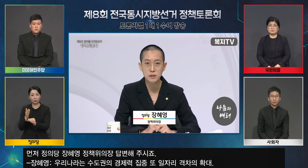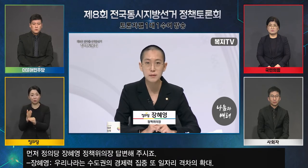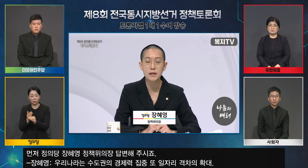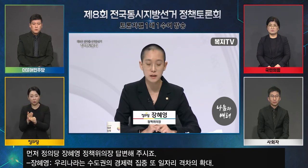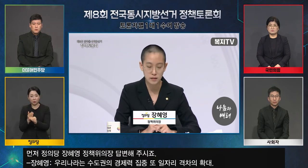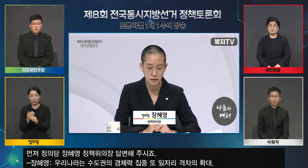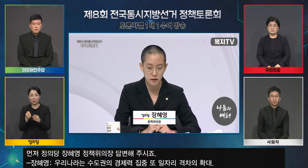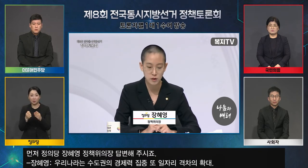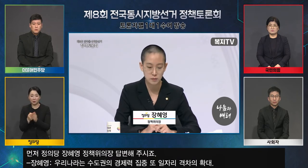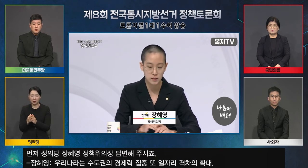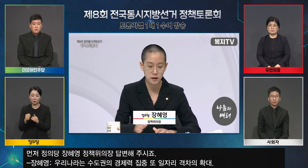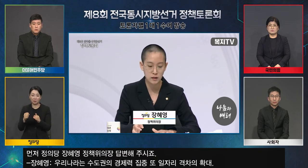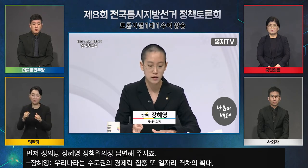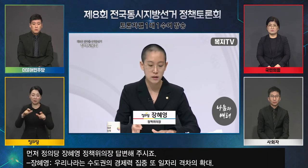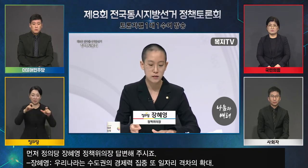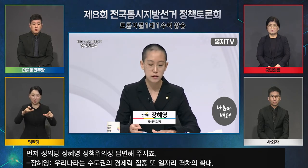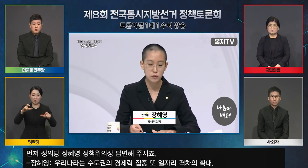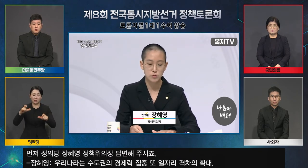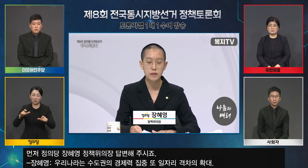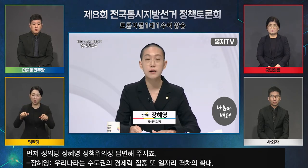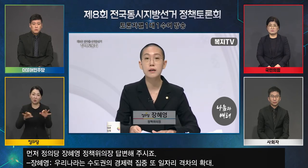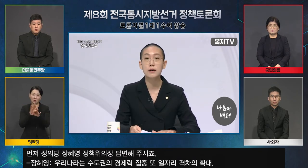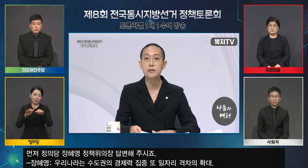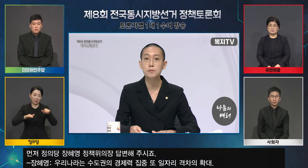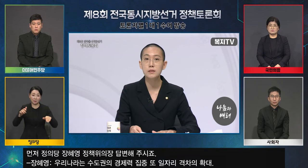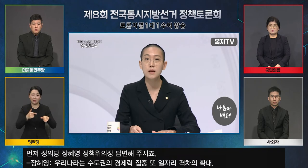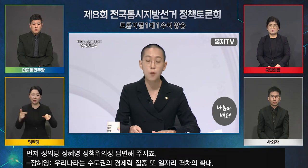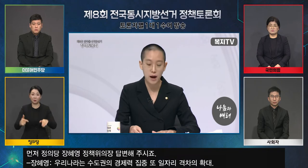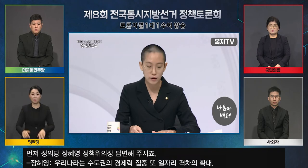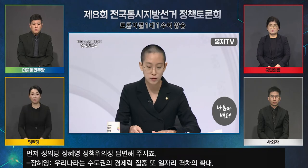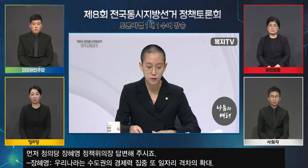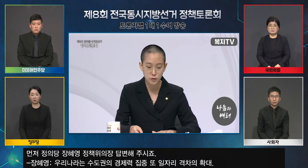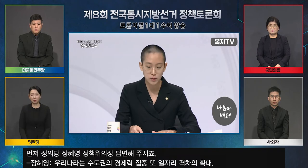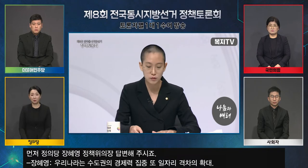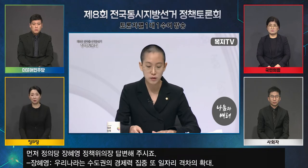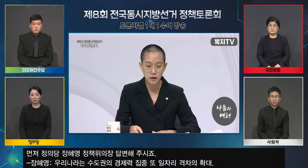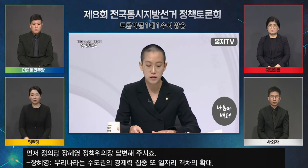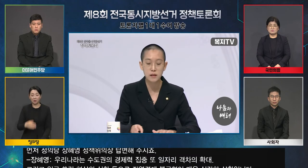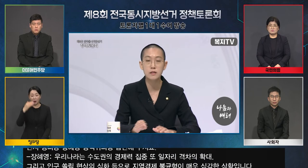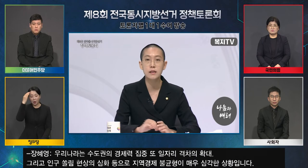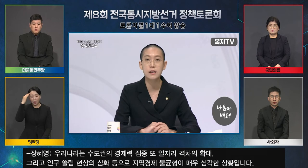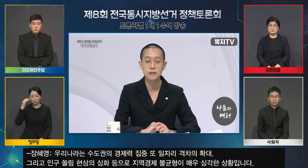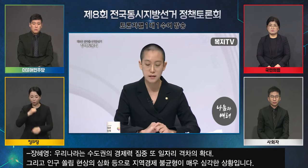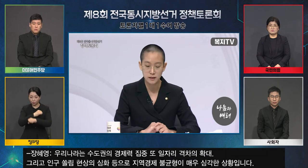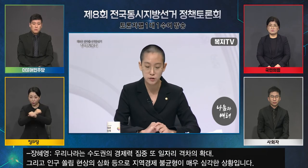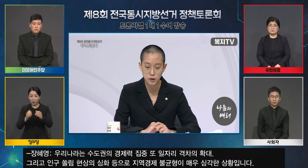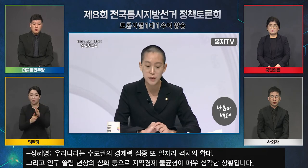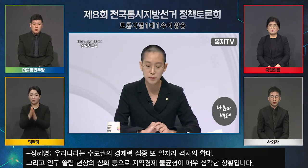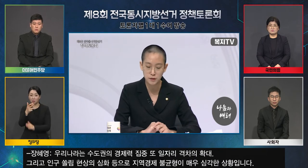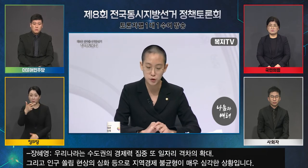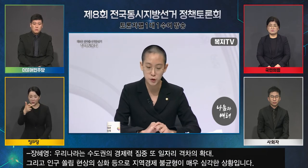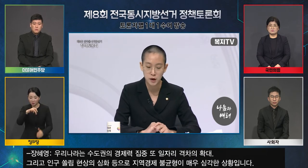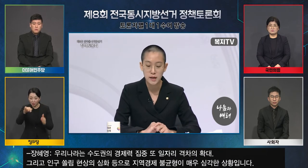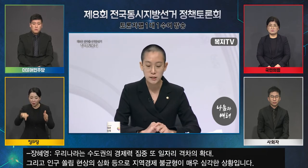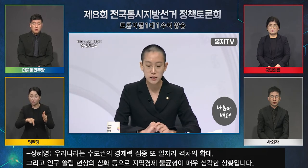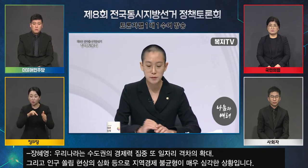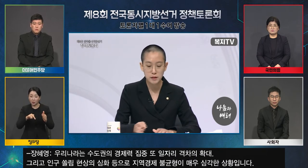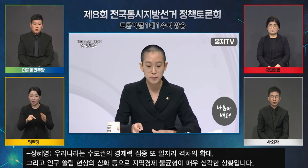불균형이 매우 심각한 상황입니다. 실제로 우리나라의 17개 광역시도 가운데 1인당 GRPD죠.